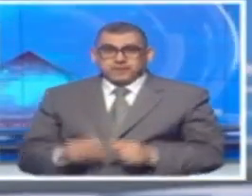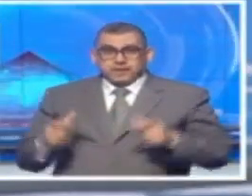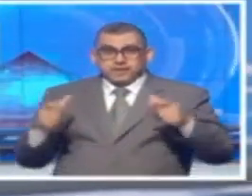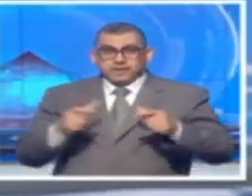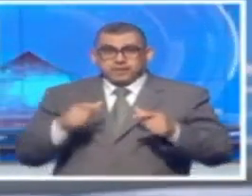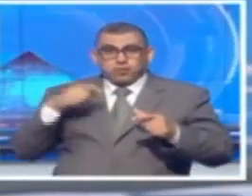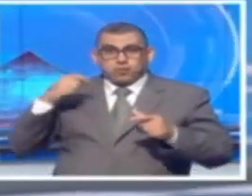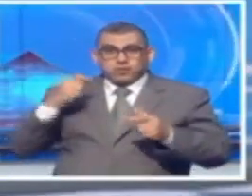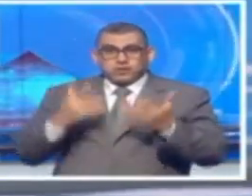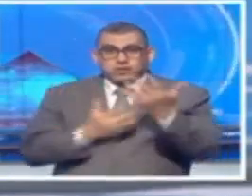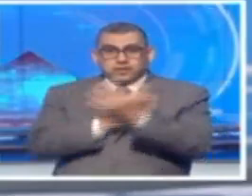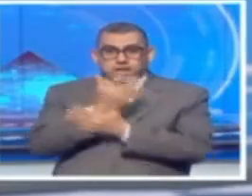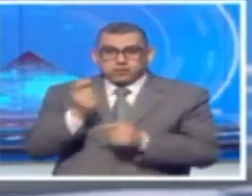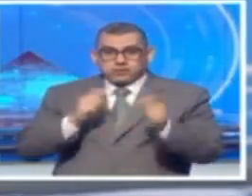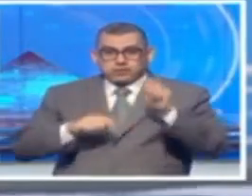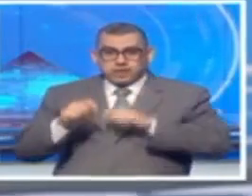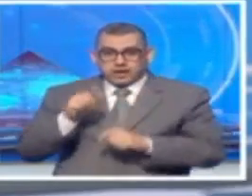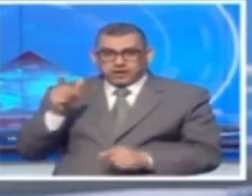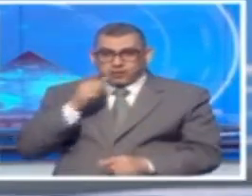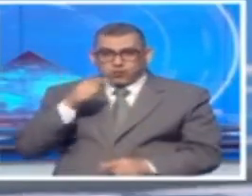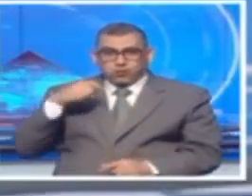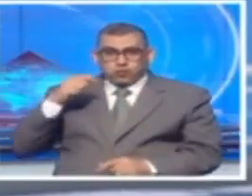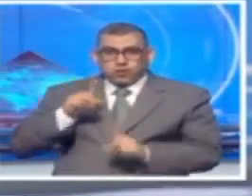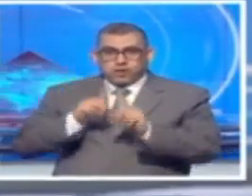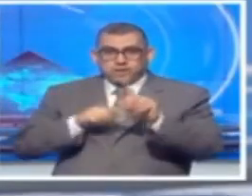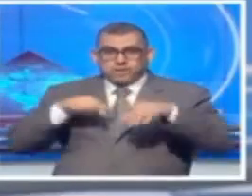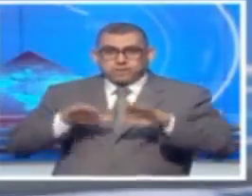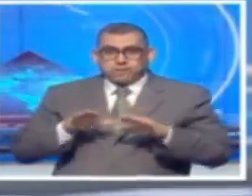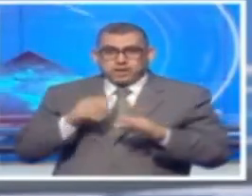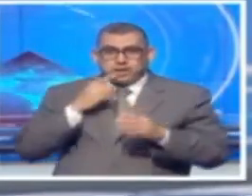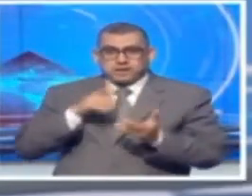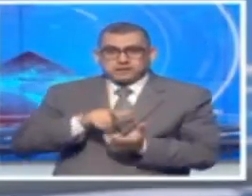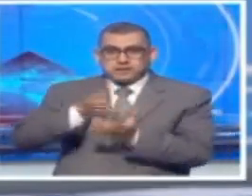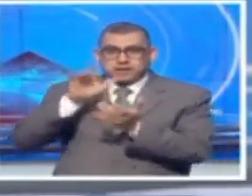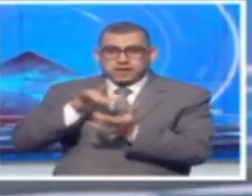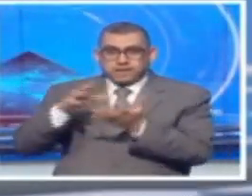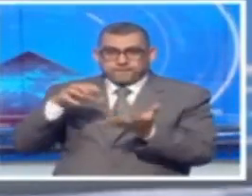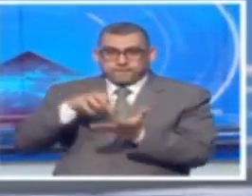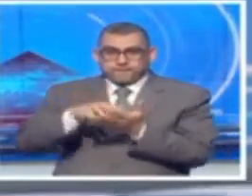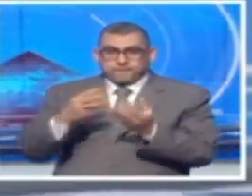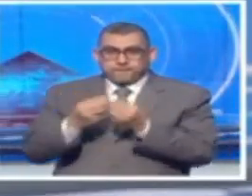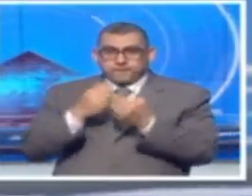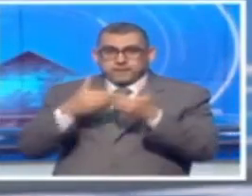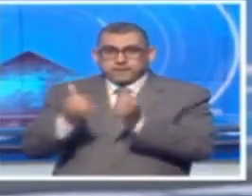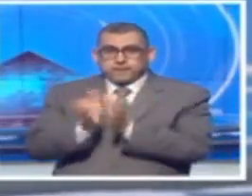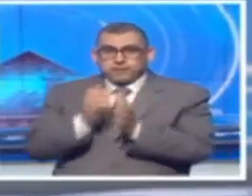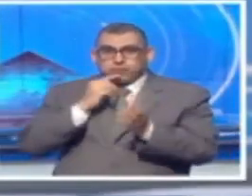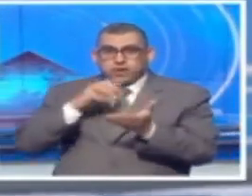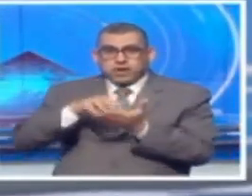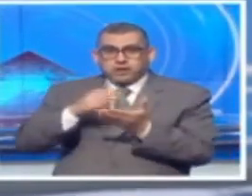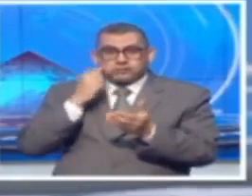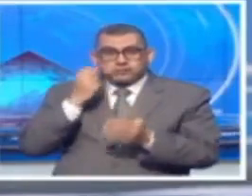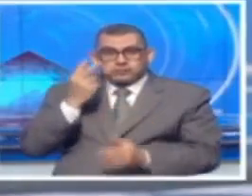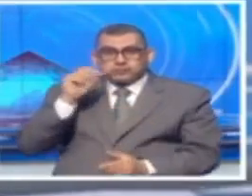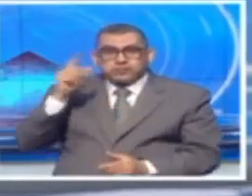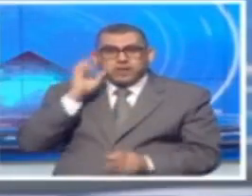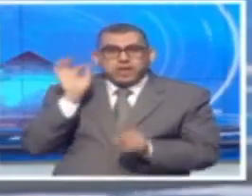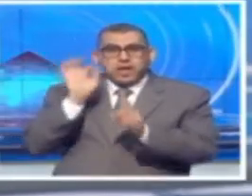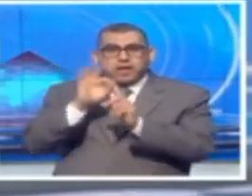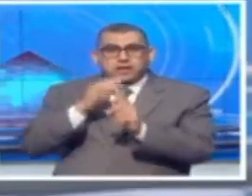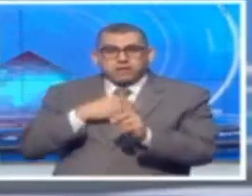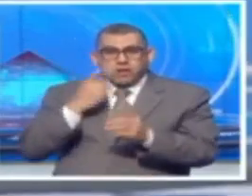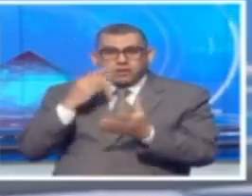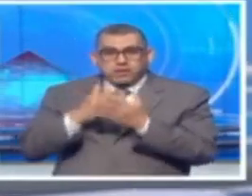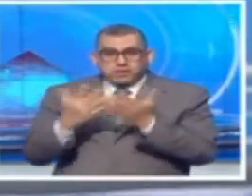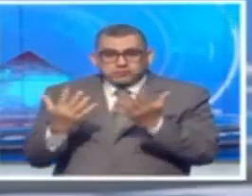اجتمعت وزيرة التجارة والصناعة نيفين جامع ورؤساء المجالس التصديرية لبحث مجموعة من المقترحات التي